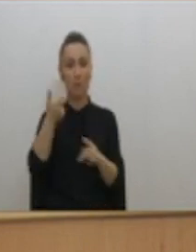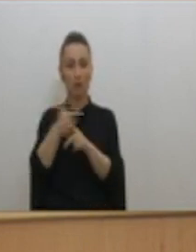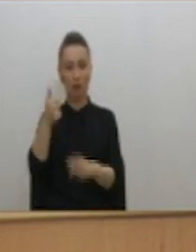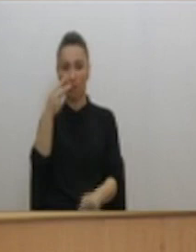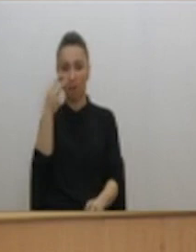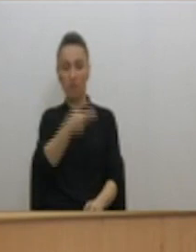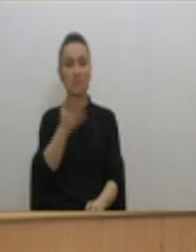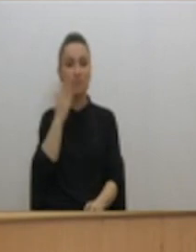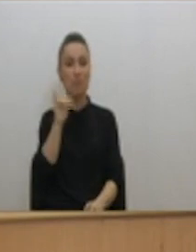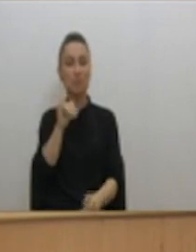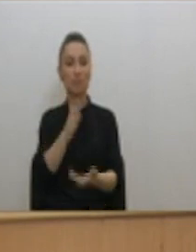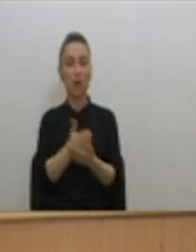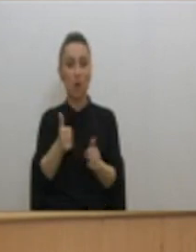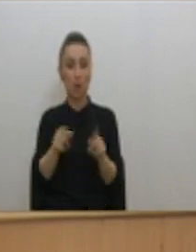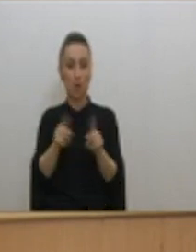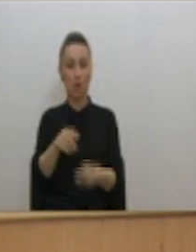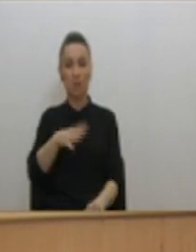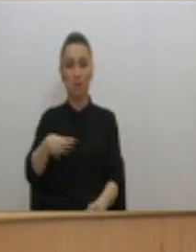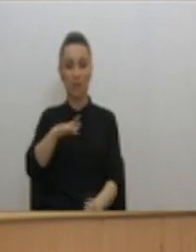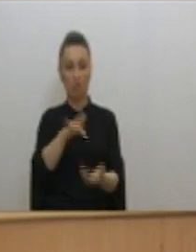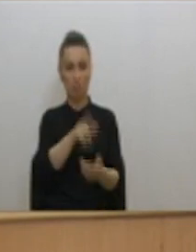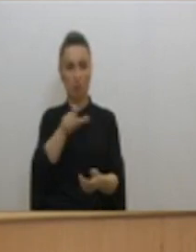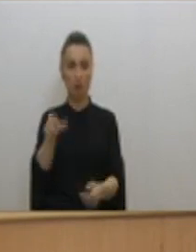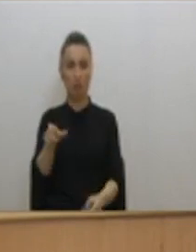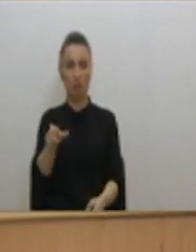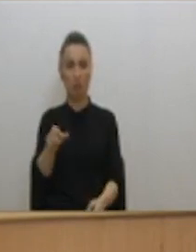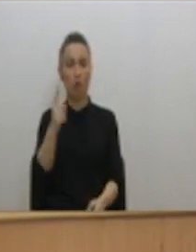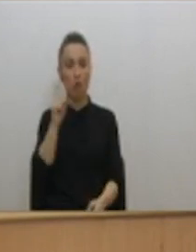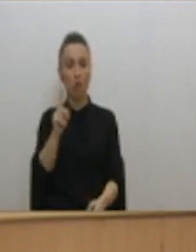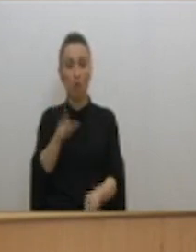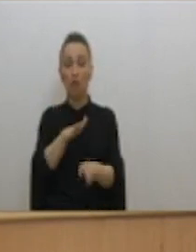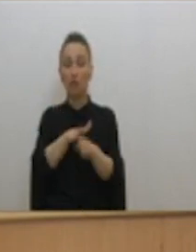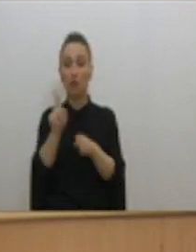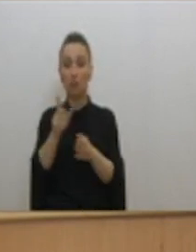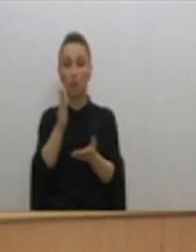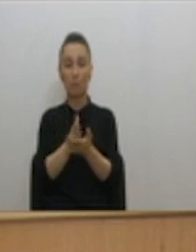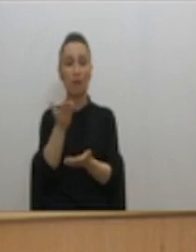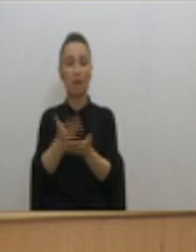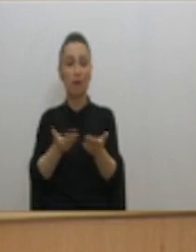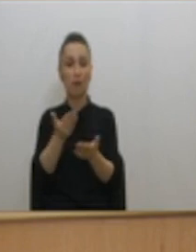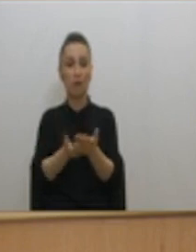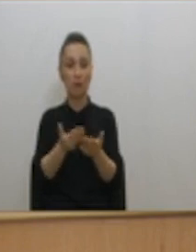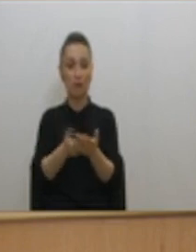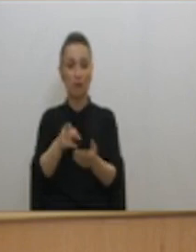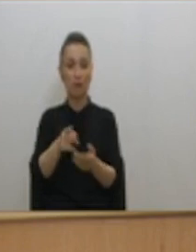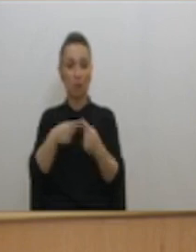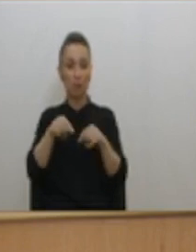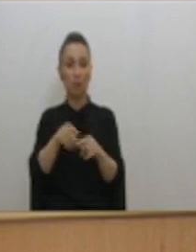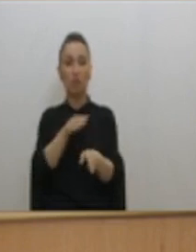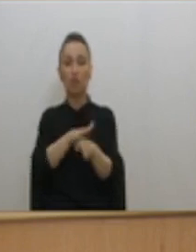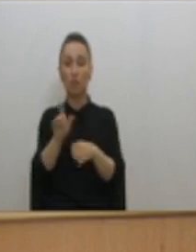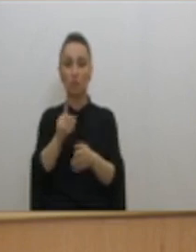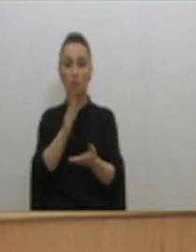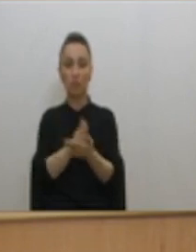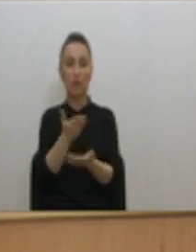ხედავენ სიმართლეს, ისევე როგორც საქართველოს მოქალაქე, რომ შეუსრულებელია რეკომენდაცია დეოლიგარქიზაციაზე,